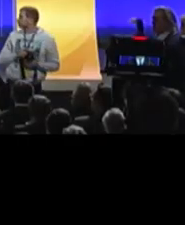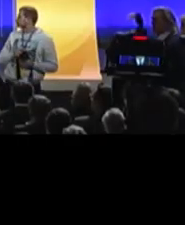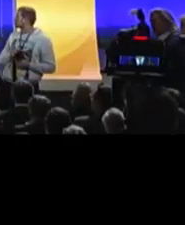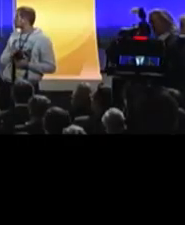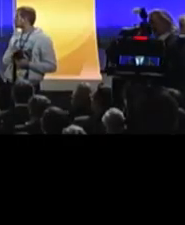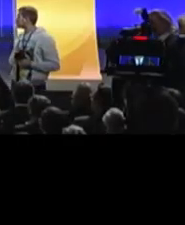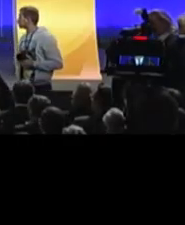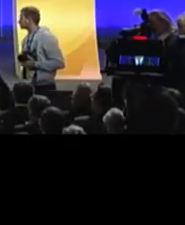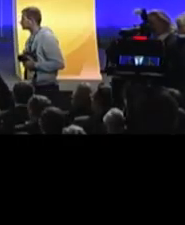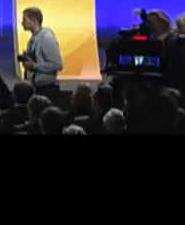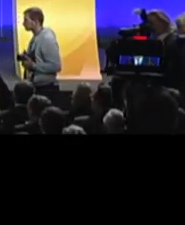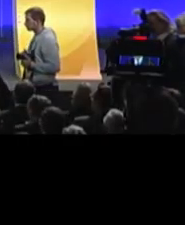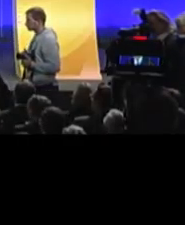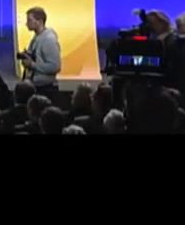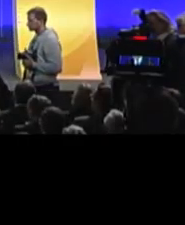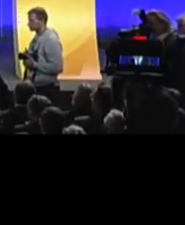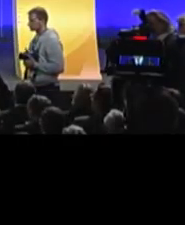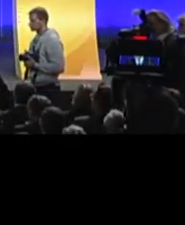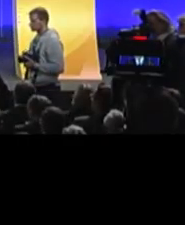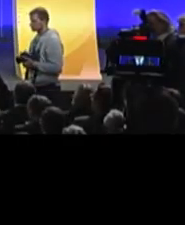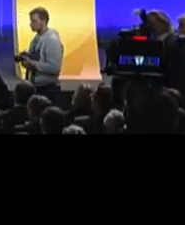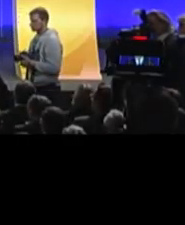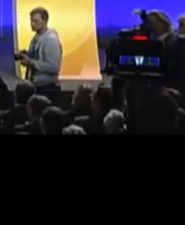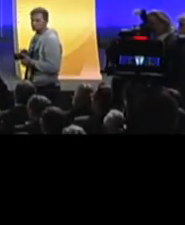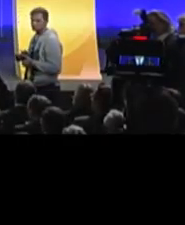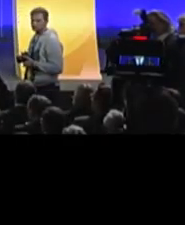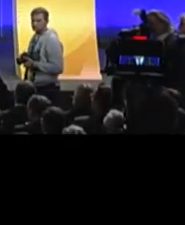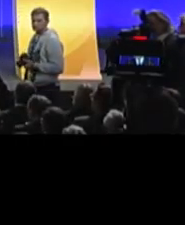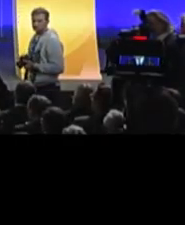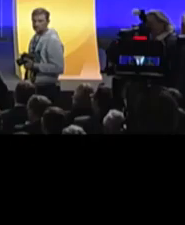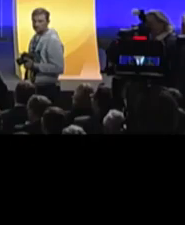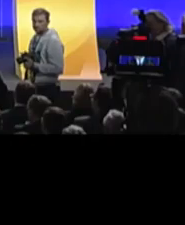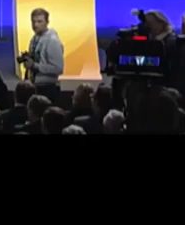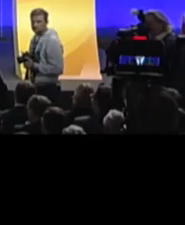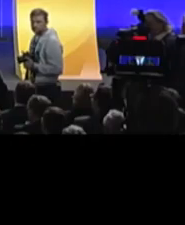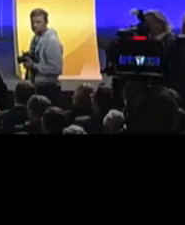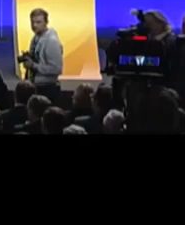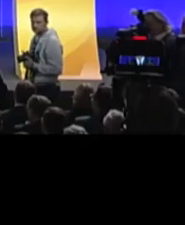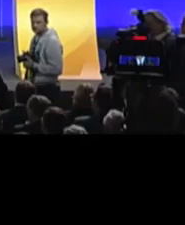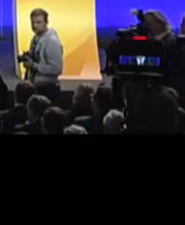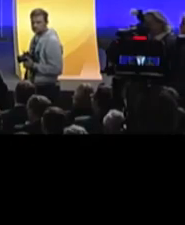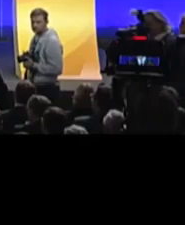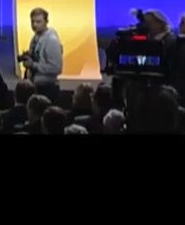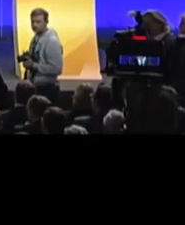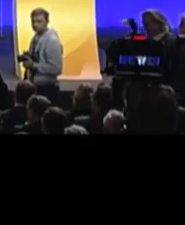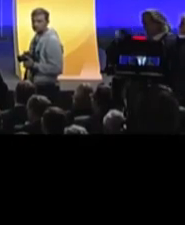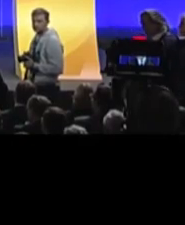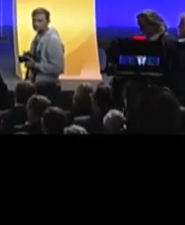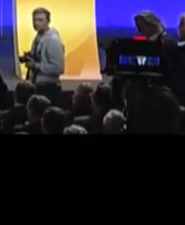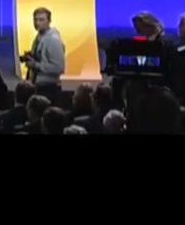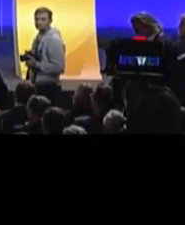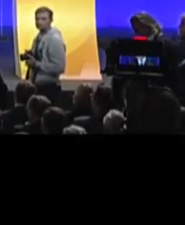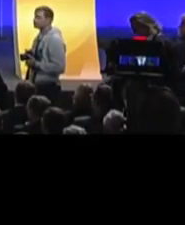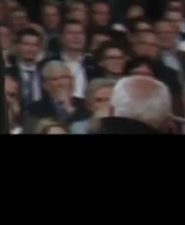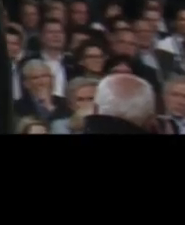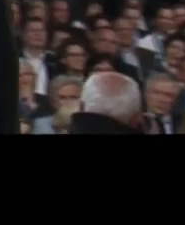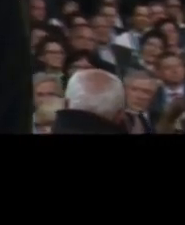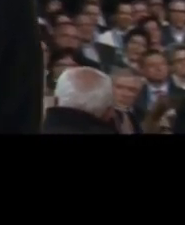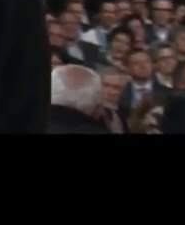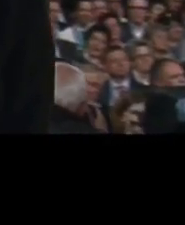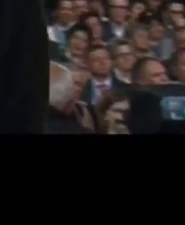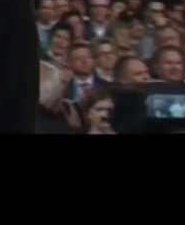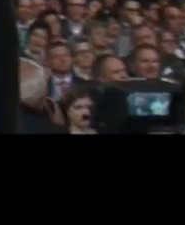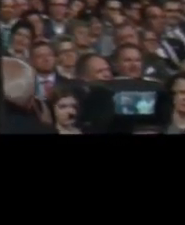Ich wünsche dir von ganzem Herzen, dass du auch all das spüren kannst, was ich spüren durfte, dass du all das